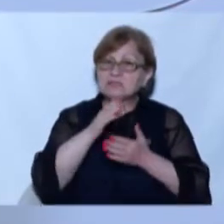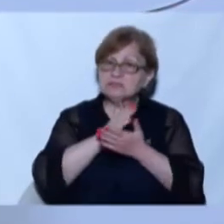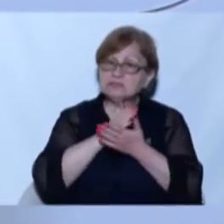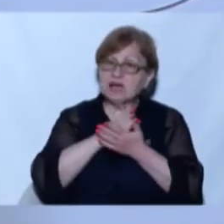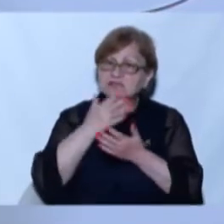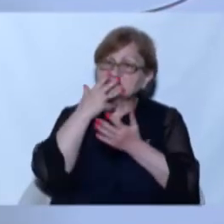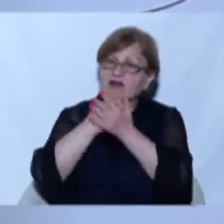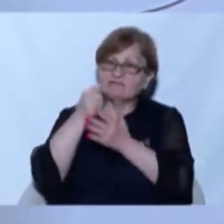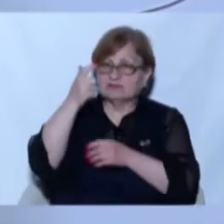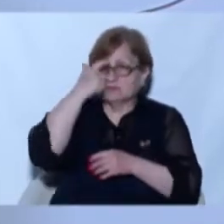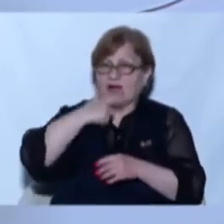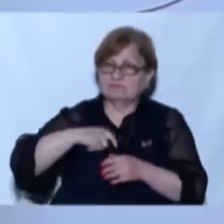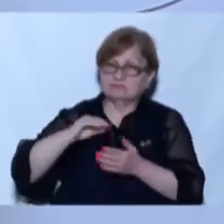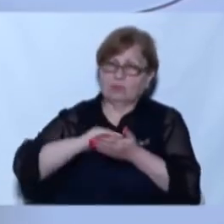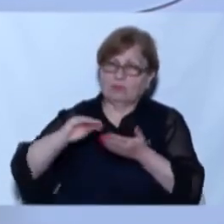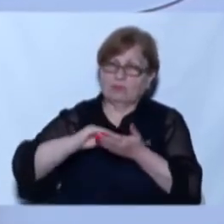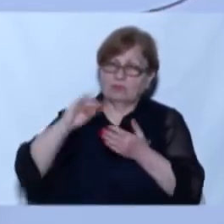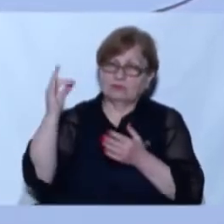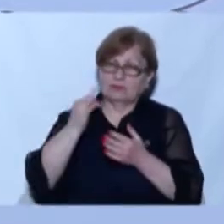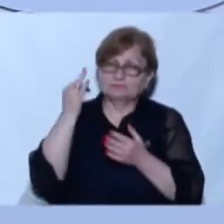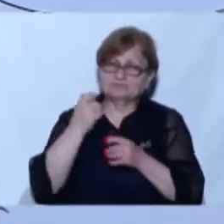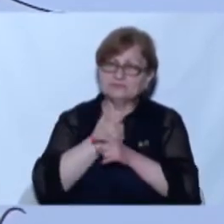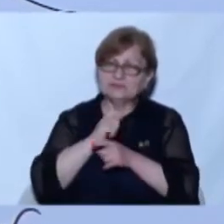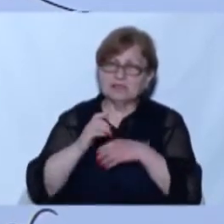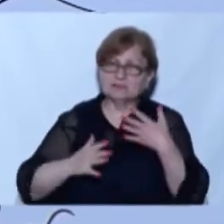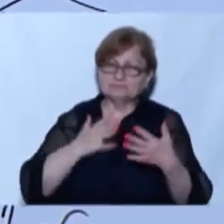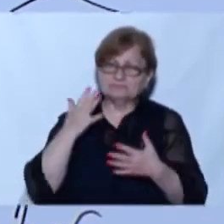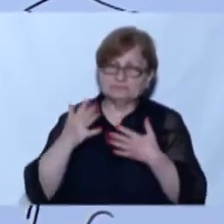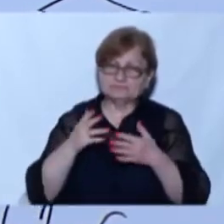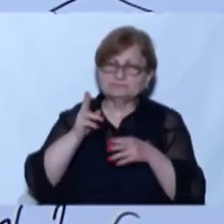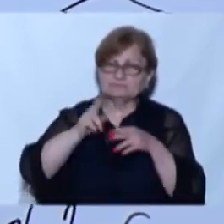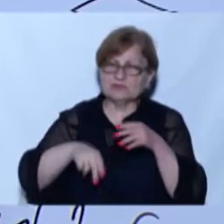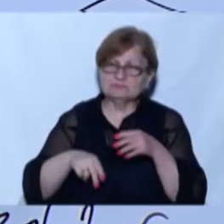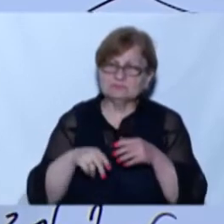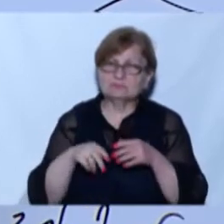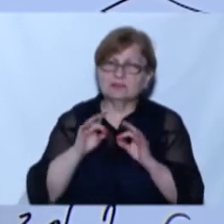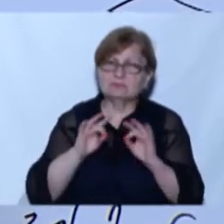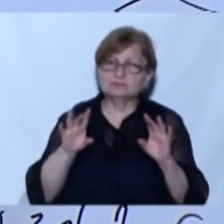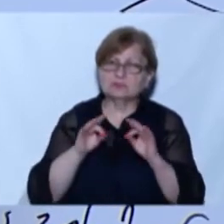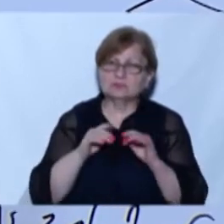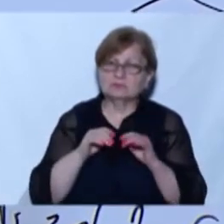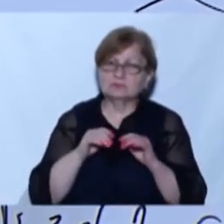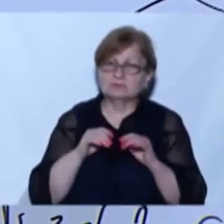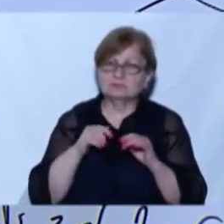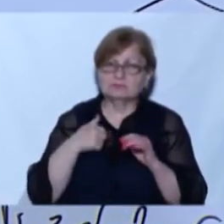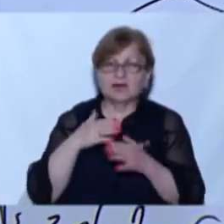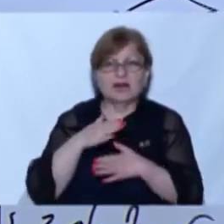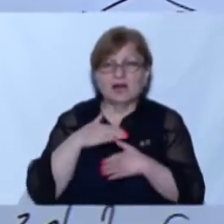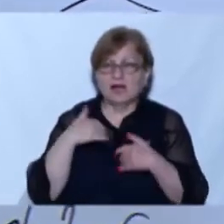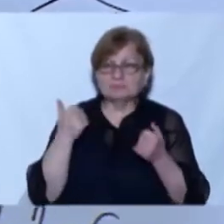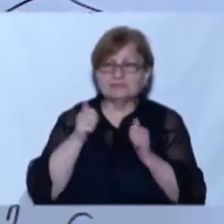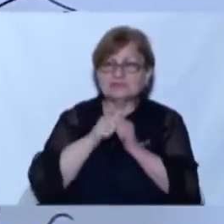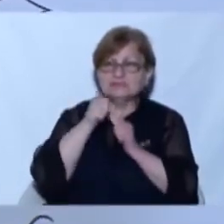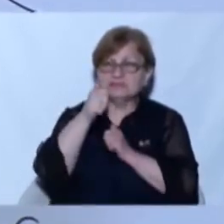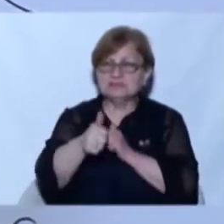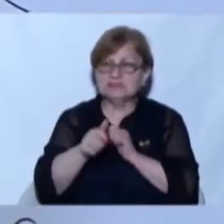ავტობიოგრაფიული ტექსტია და ძალიან ემოციურად სრულდება მოთხრობა და მე არ მინდა თქვენ